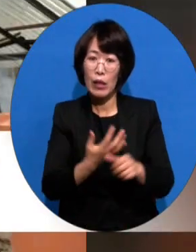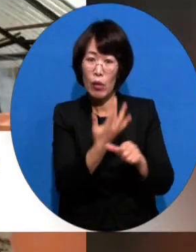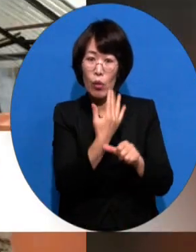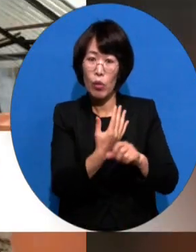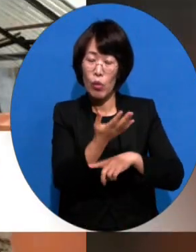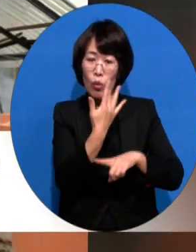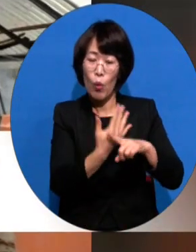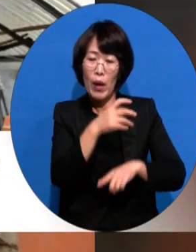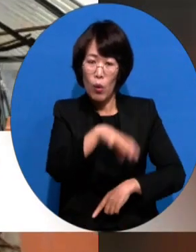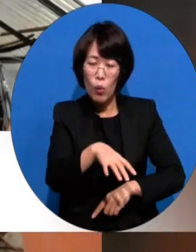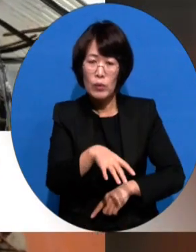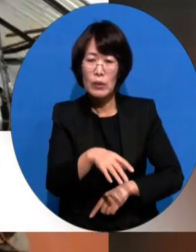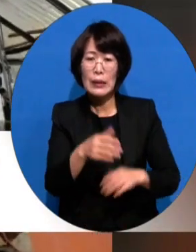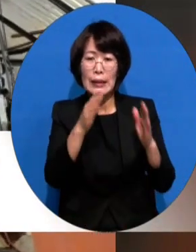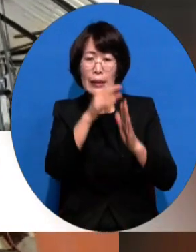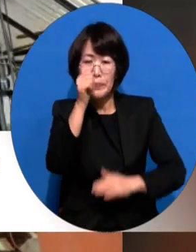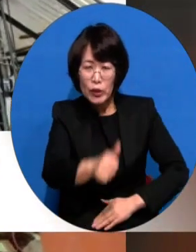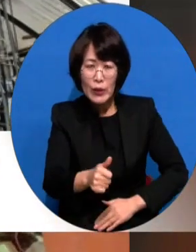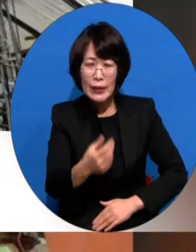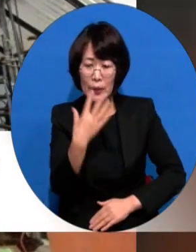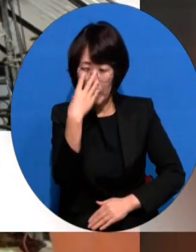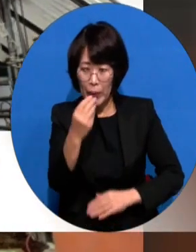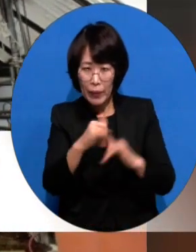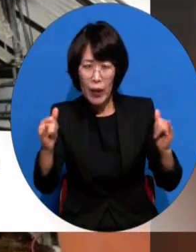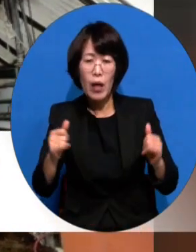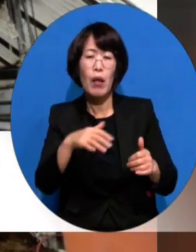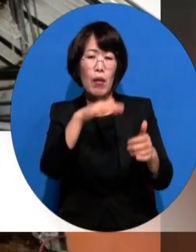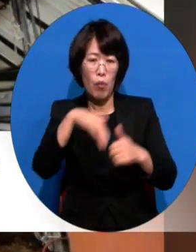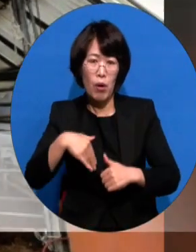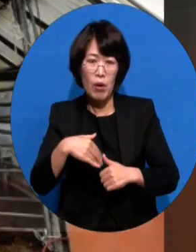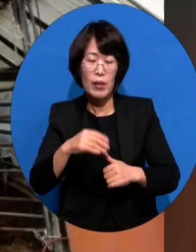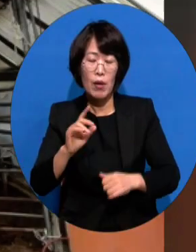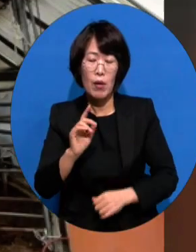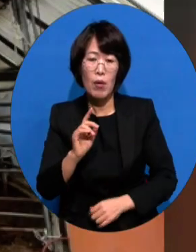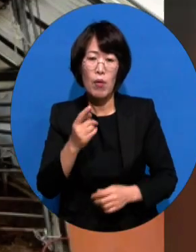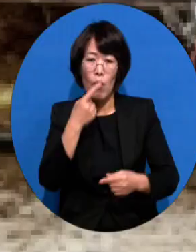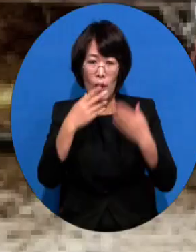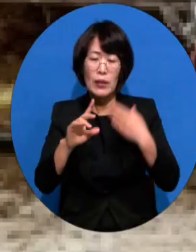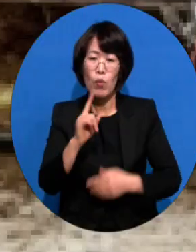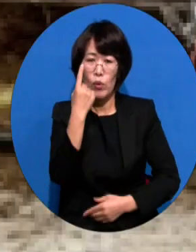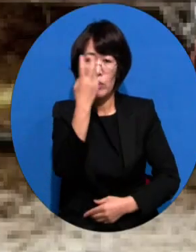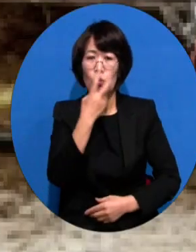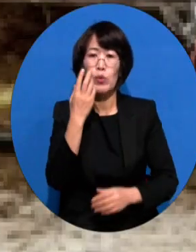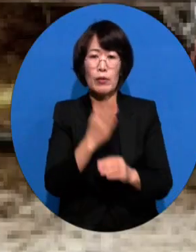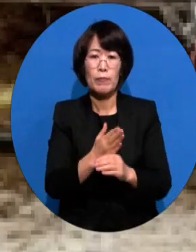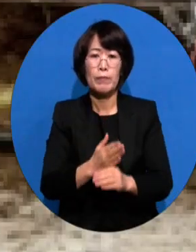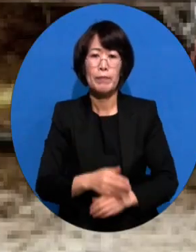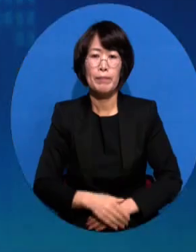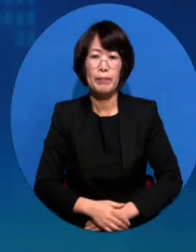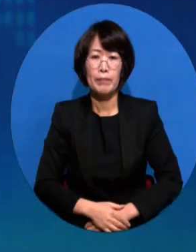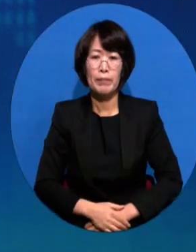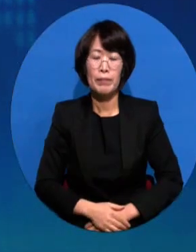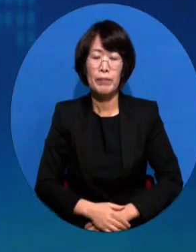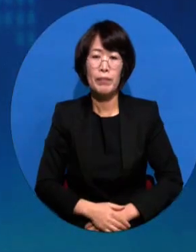영암소방서는 집주인과 목격자 등을 상대로 정확한 화재 원인을 조사하고 있습니다.